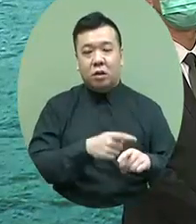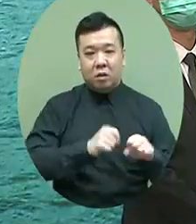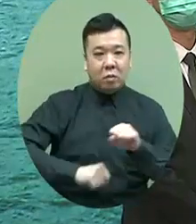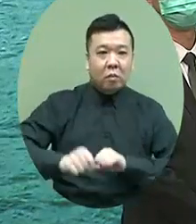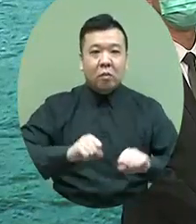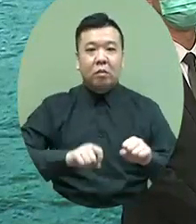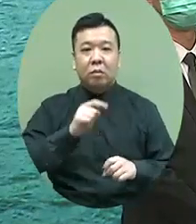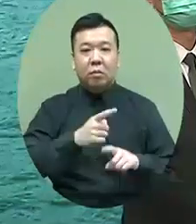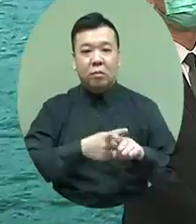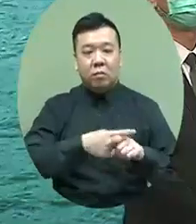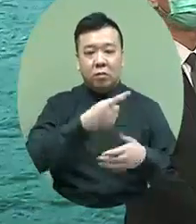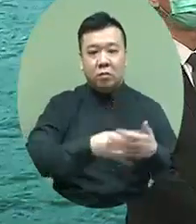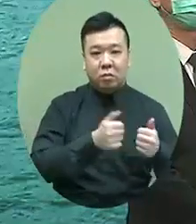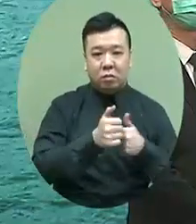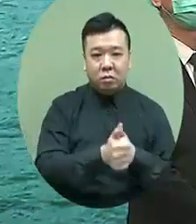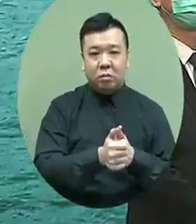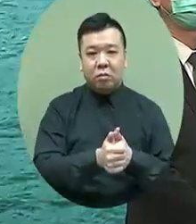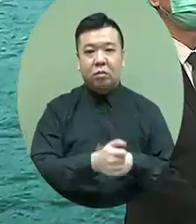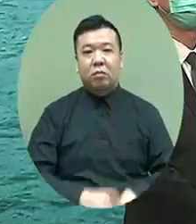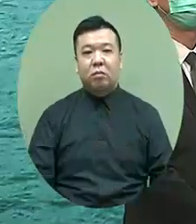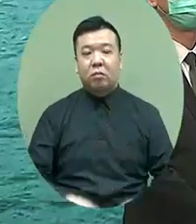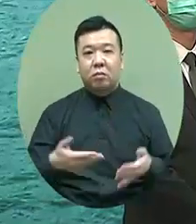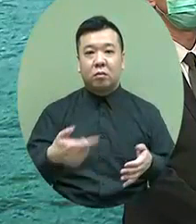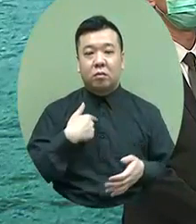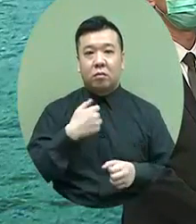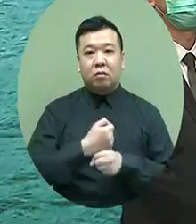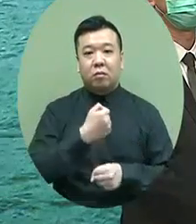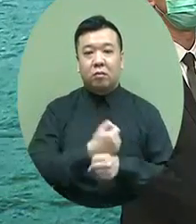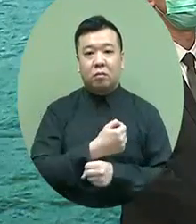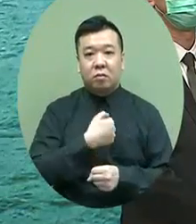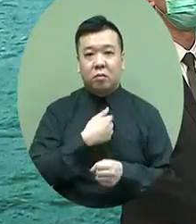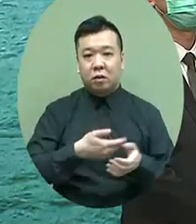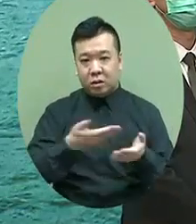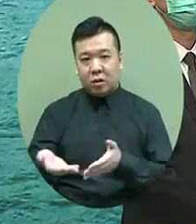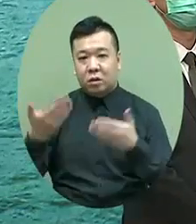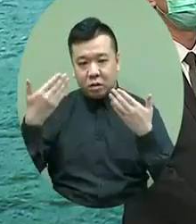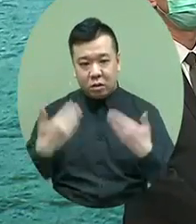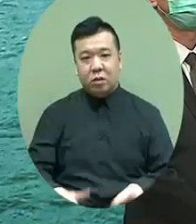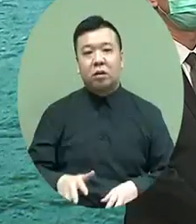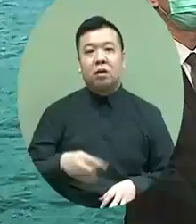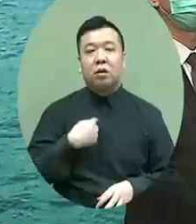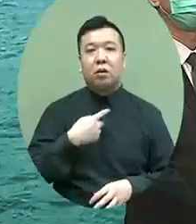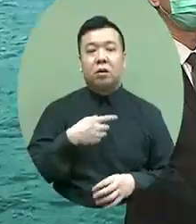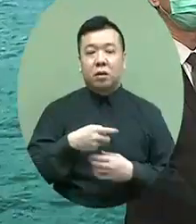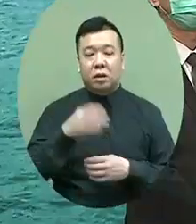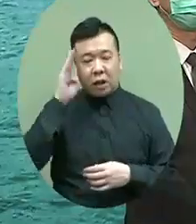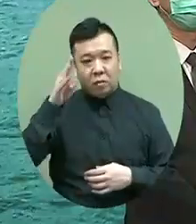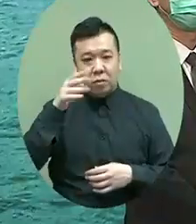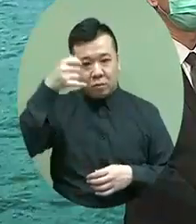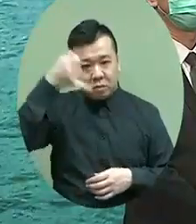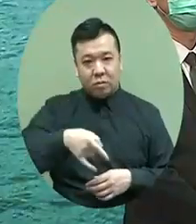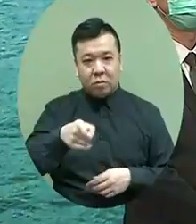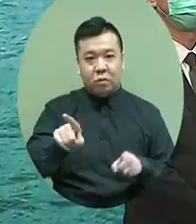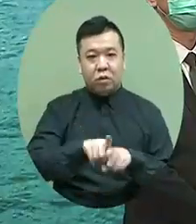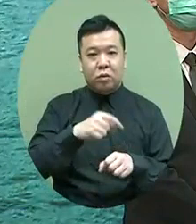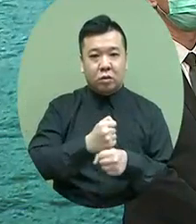我想整個的操作都是根據議事規則去處理，所以這個在我手頭上的工作已經 交接了，